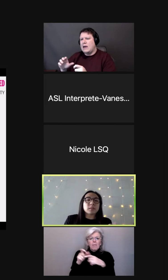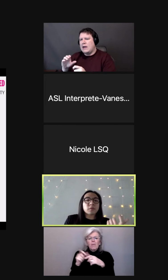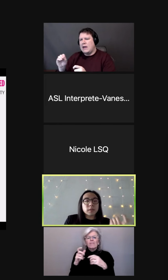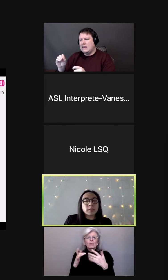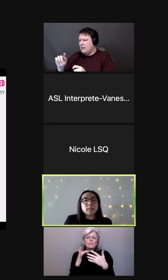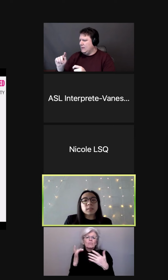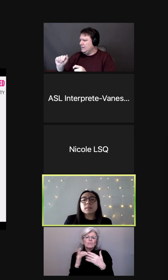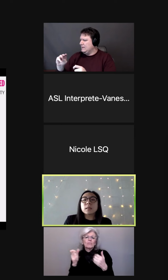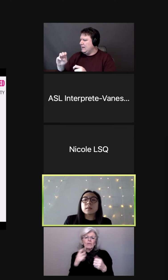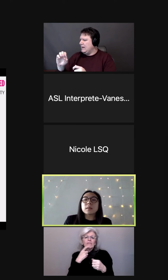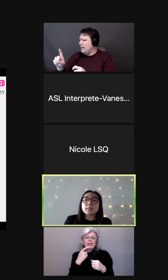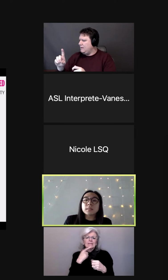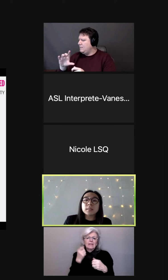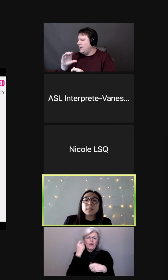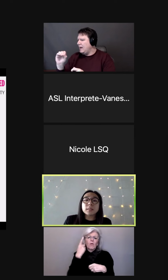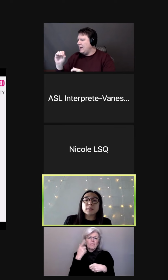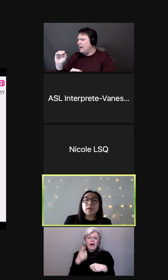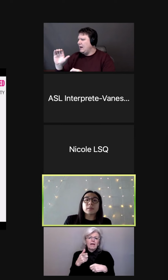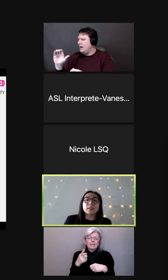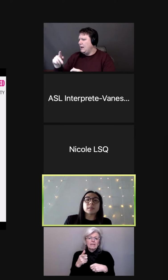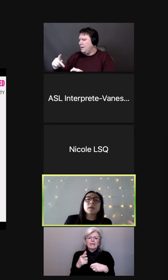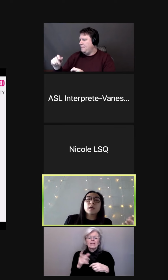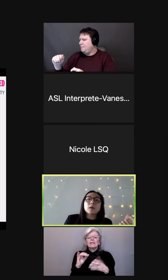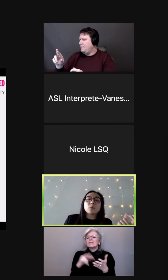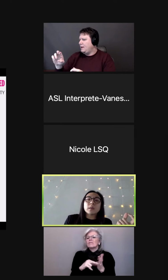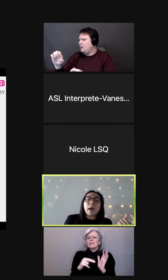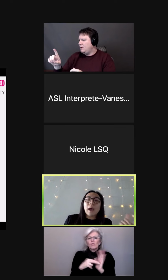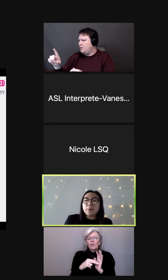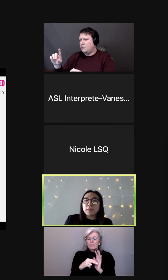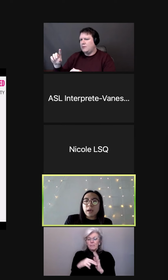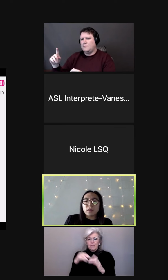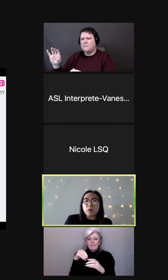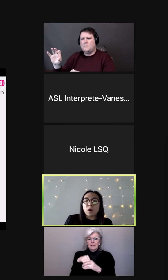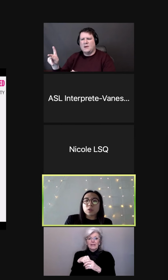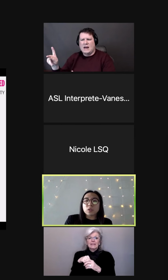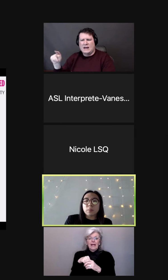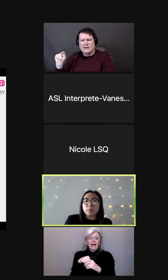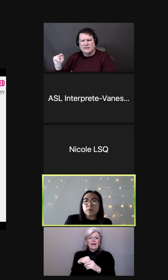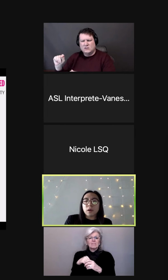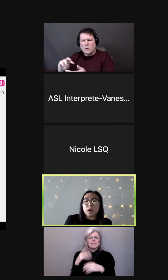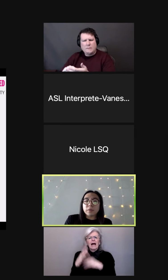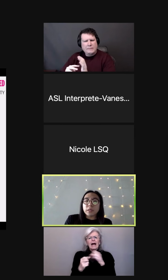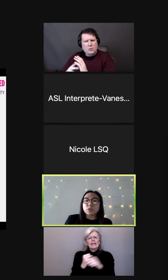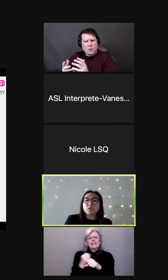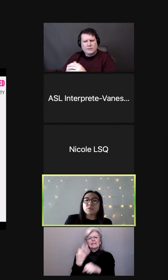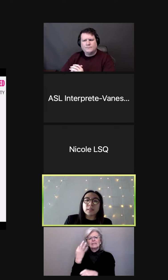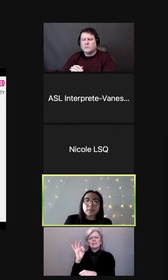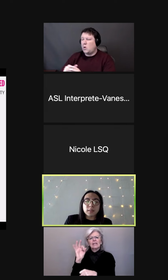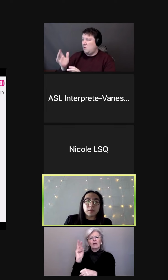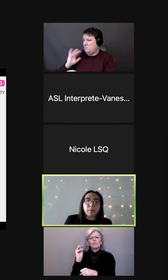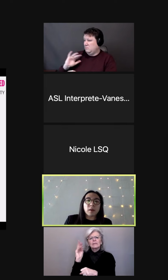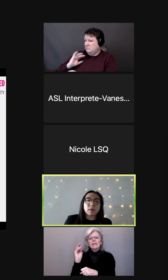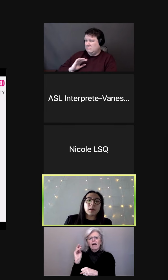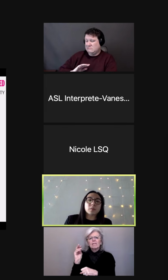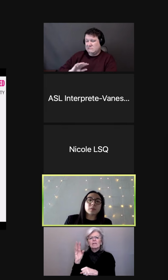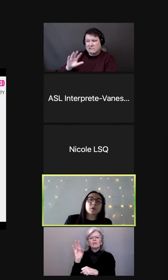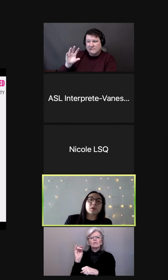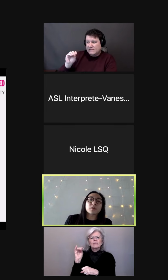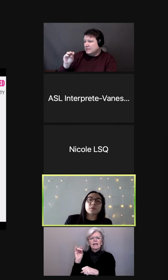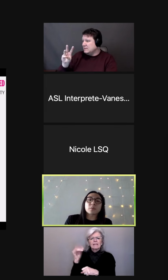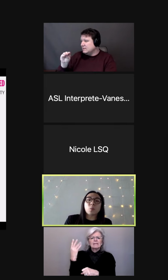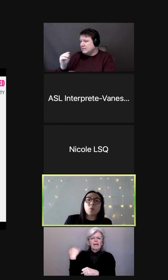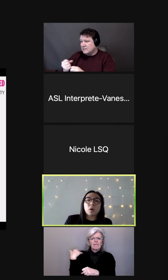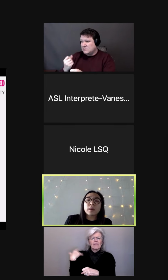Qu'est-ce que je veux dire? Eh bien, dans les années 60 et 70, il y avait beaucoup de